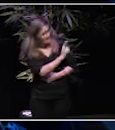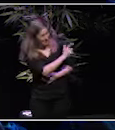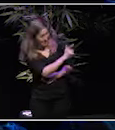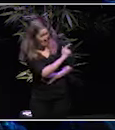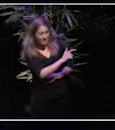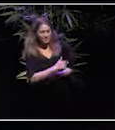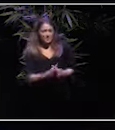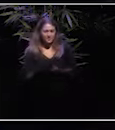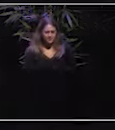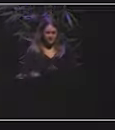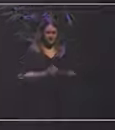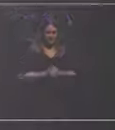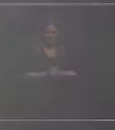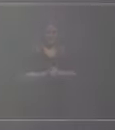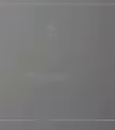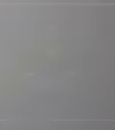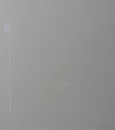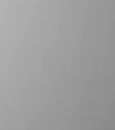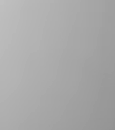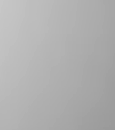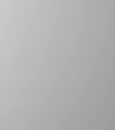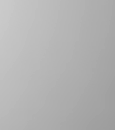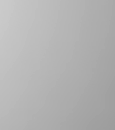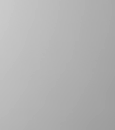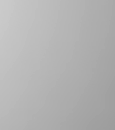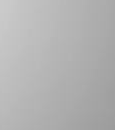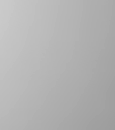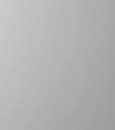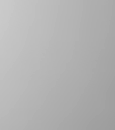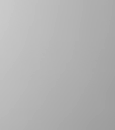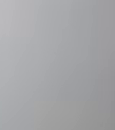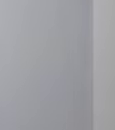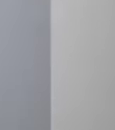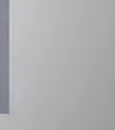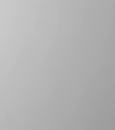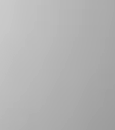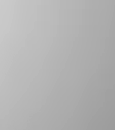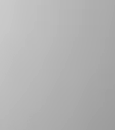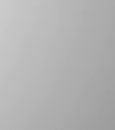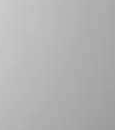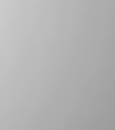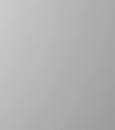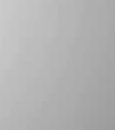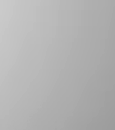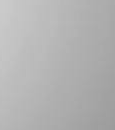Merci.